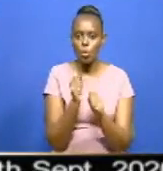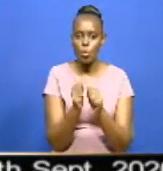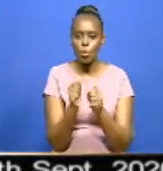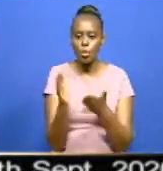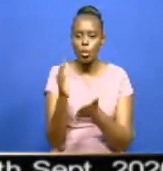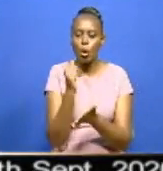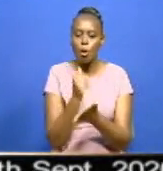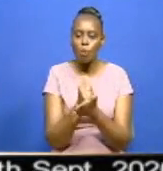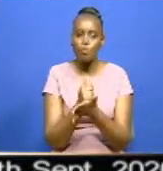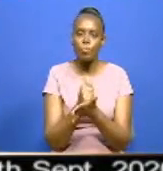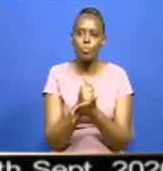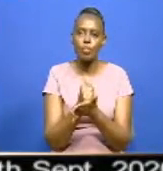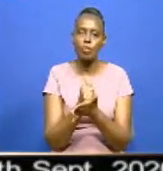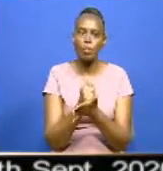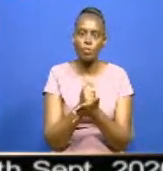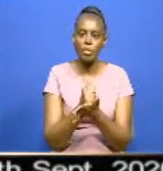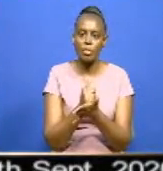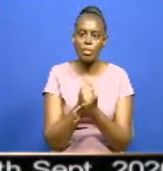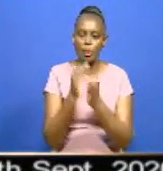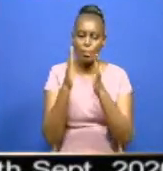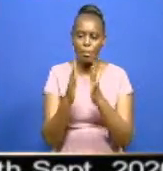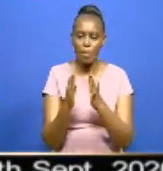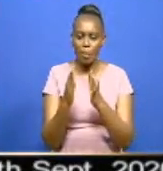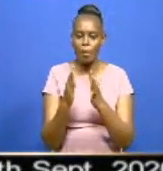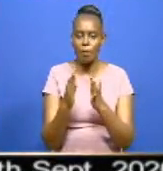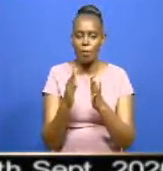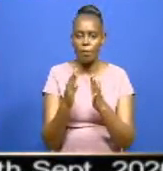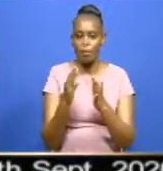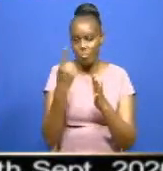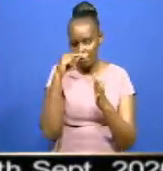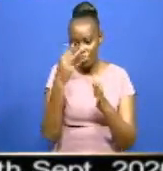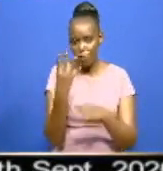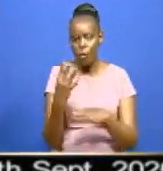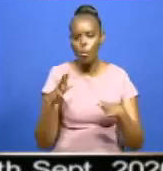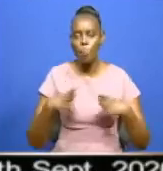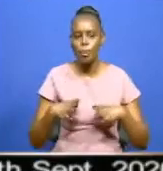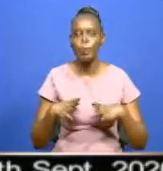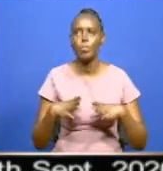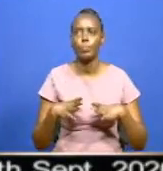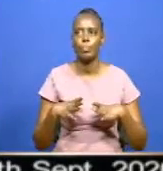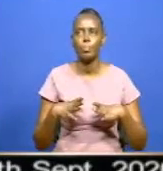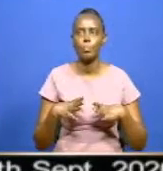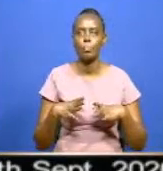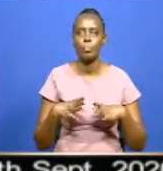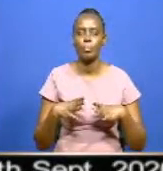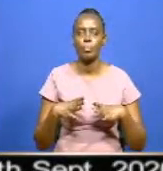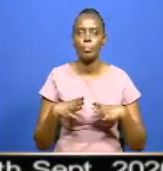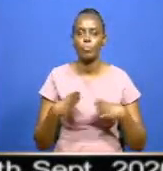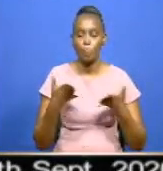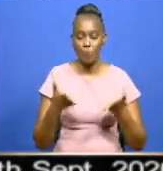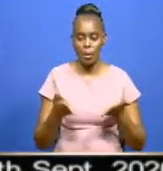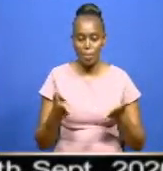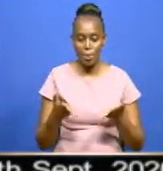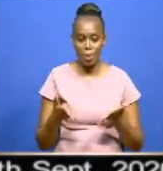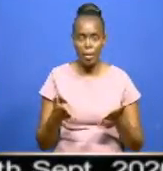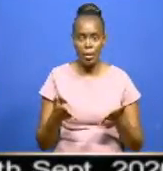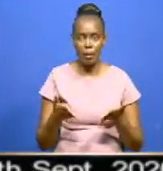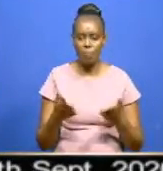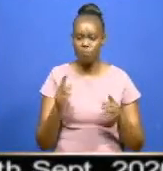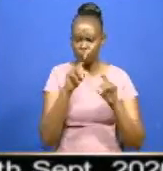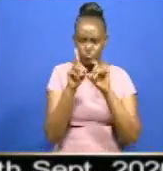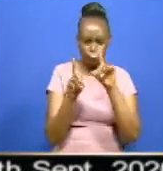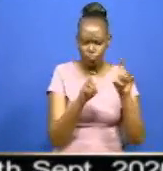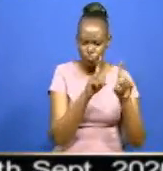ofisi za watu wanne. Mheshimiwa Spika, najua tuko katikati sasa hivi ya masuala